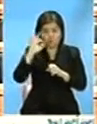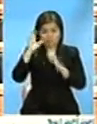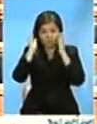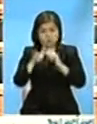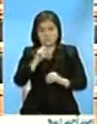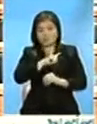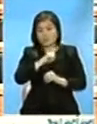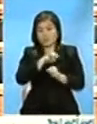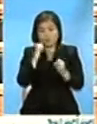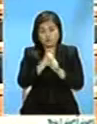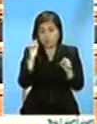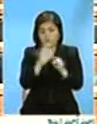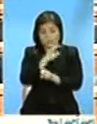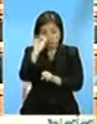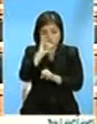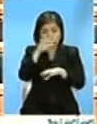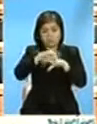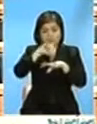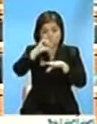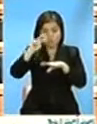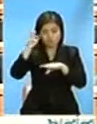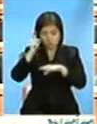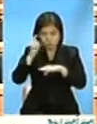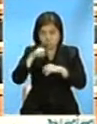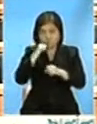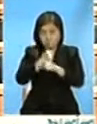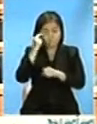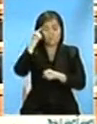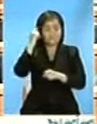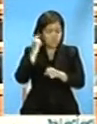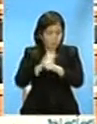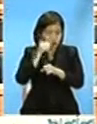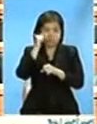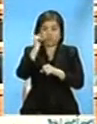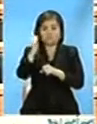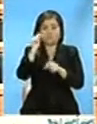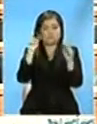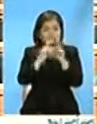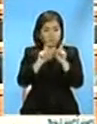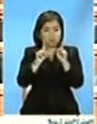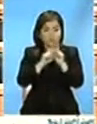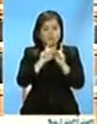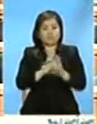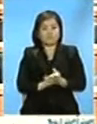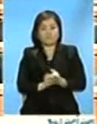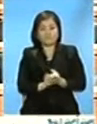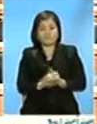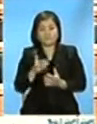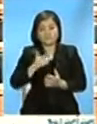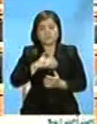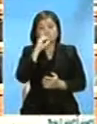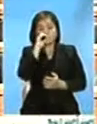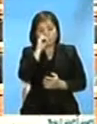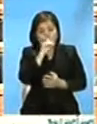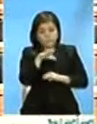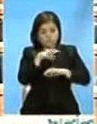ล้วถ้าได้ทำหน้าที่ผมอยากเรียนว่าเรามีความมั่นใจว่าจะทำหน้าที่ได้ดีท่านประธานที่เคารพผมจึงอยากกราบเรียนท่านประ